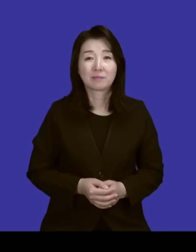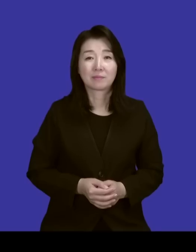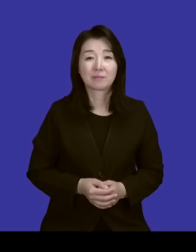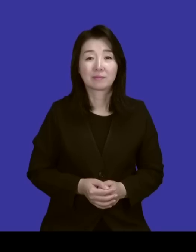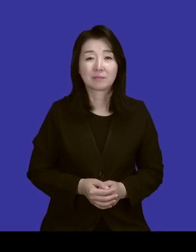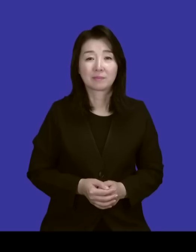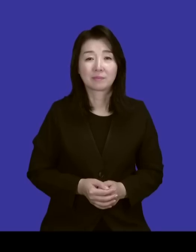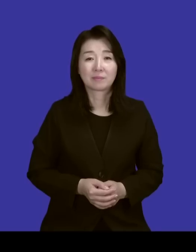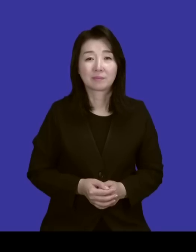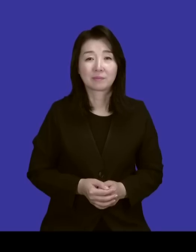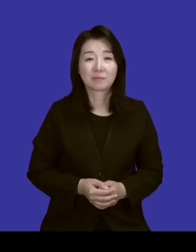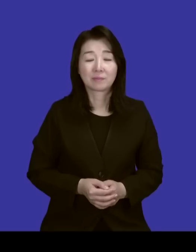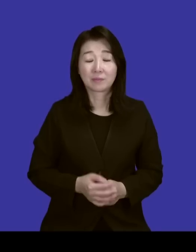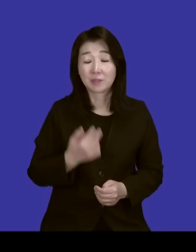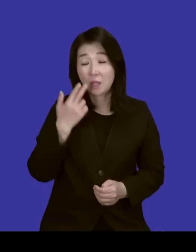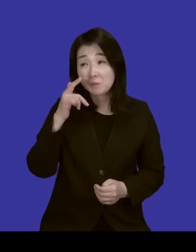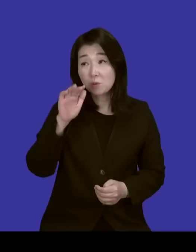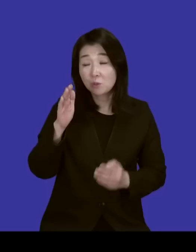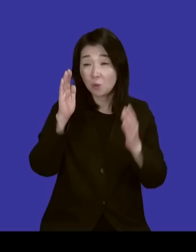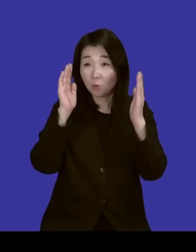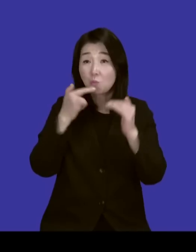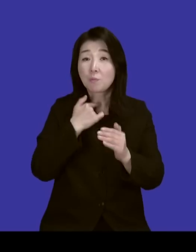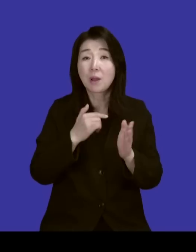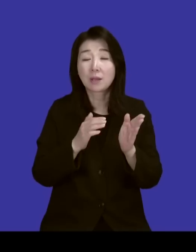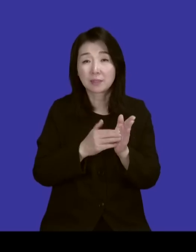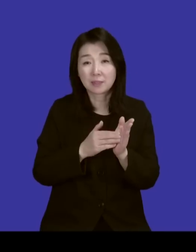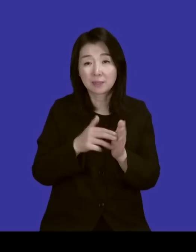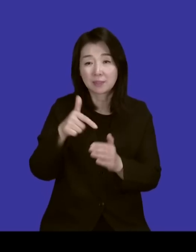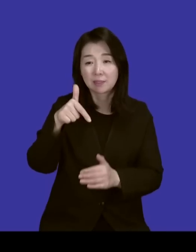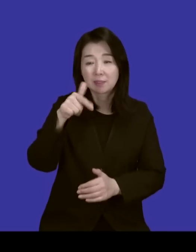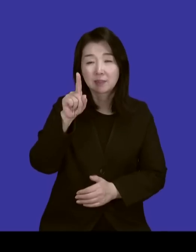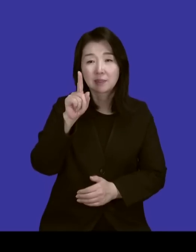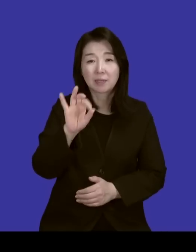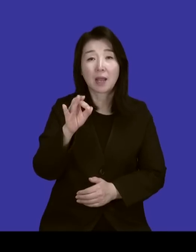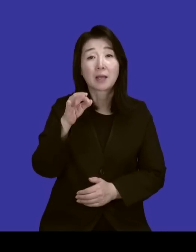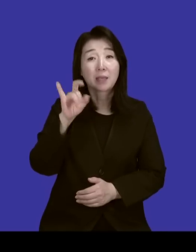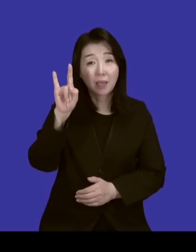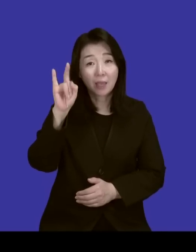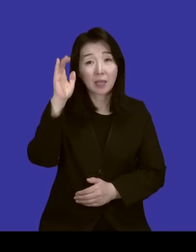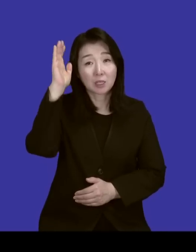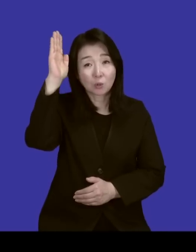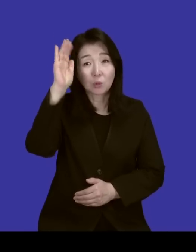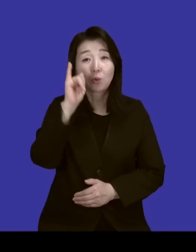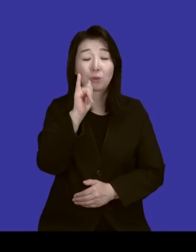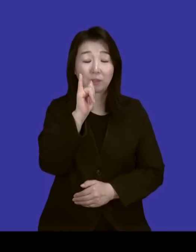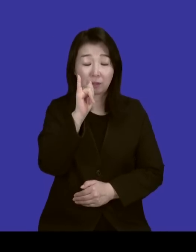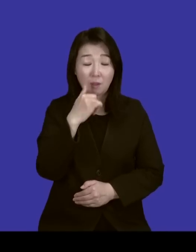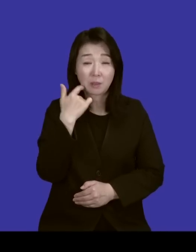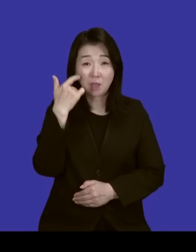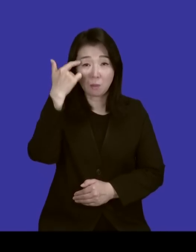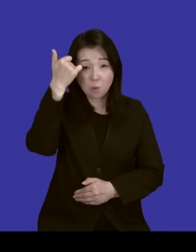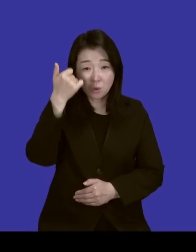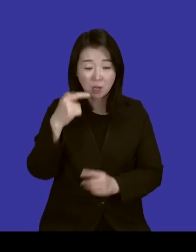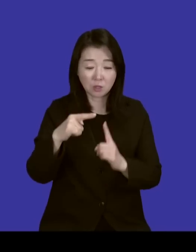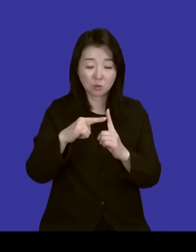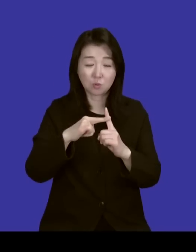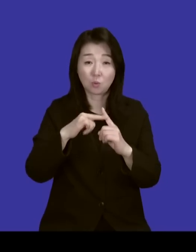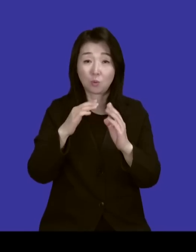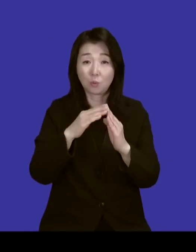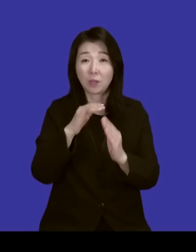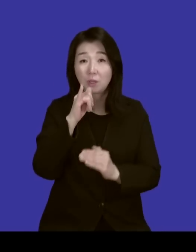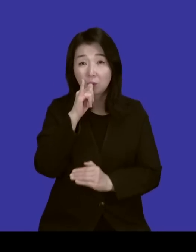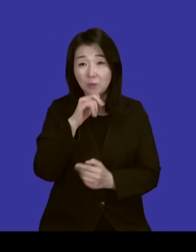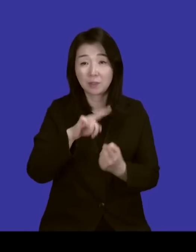그 제가 미국에서 배워왔던 강해 설교를 예. 이제 제가 목회하는 교회에서